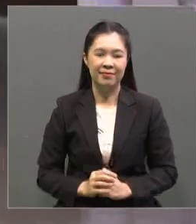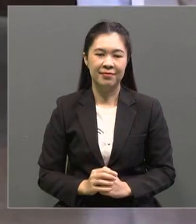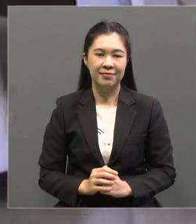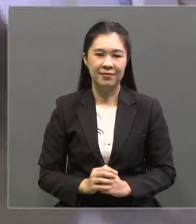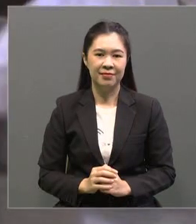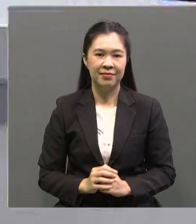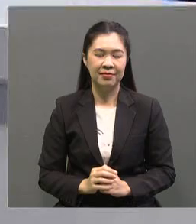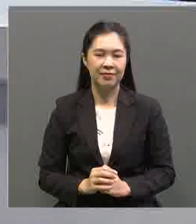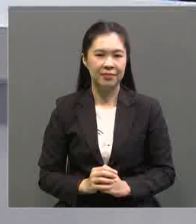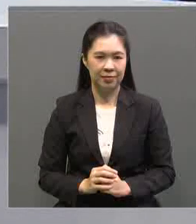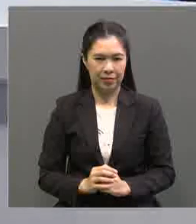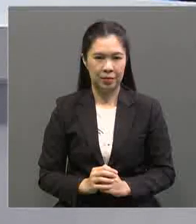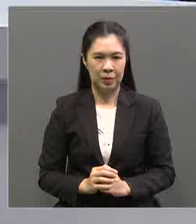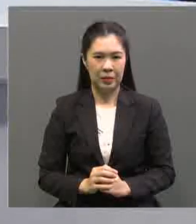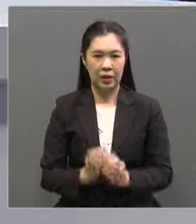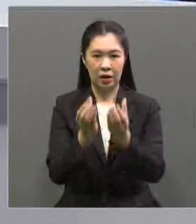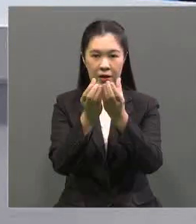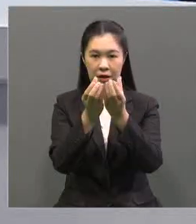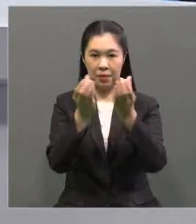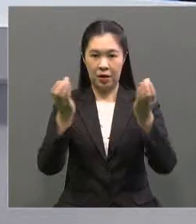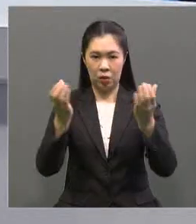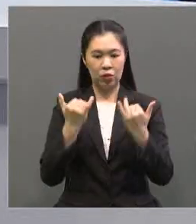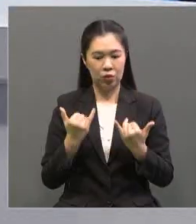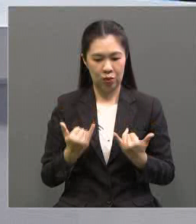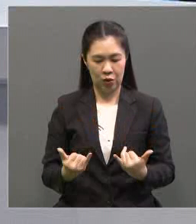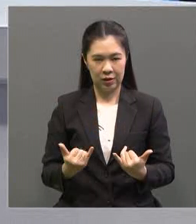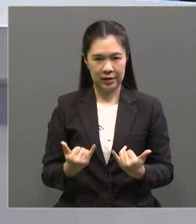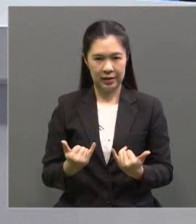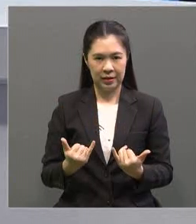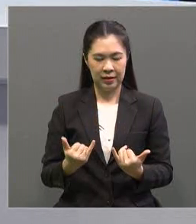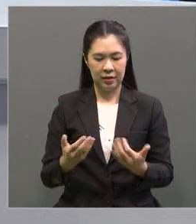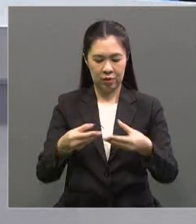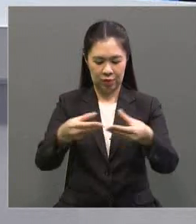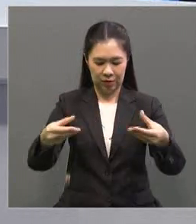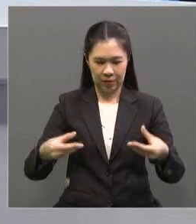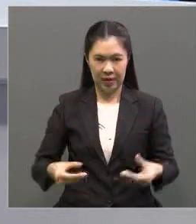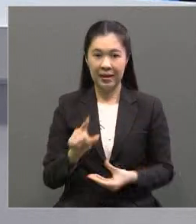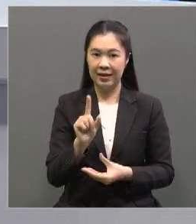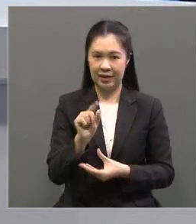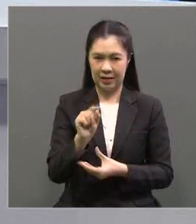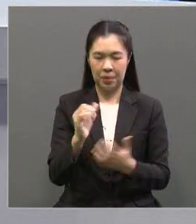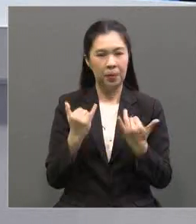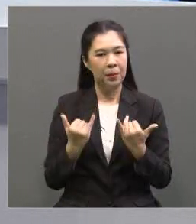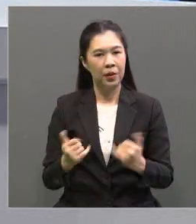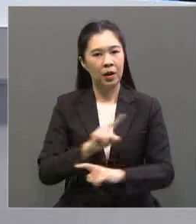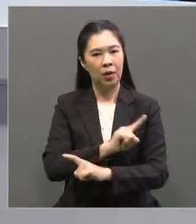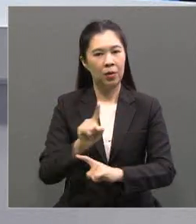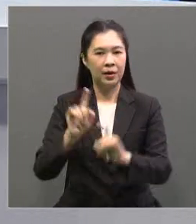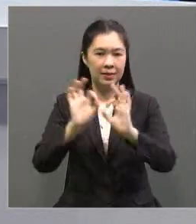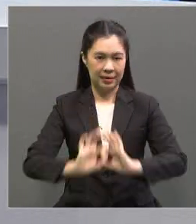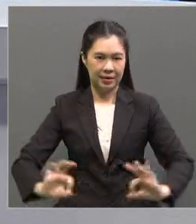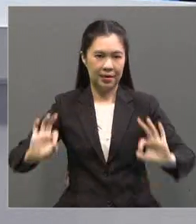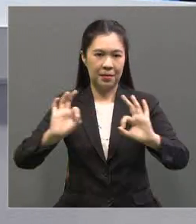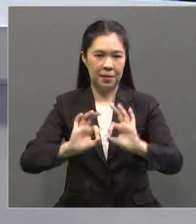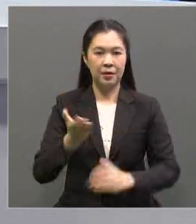แน่นอนนะคะว่ารัฐธรรมนูญนะคะฉบับล่าสุดฉบับที่20นะคะพอเกิดขึ้นแล้วเนี่ยวันนี้ก็ต้องบอกว่าถือเป็นอีกหนึ่งวันที่สำคัญที่